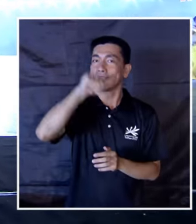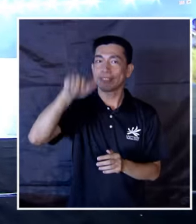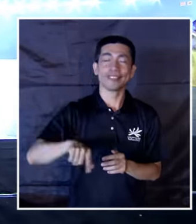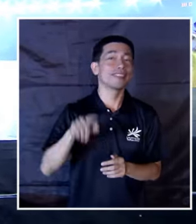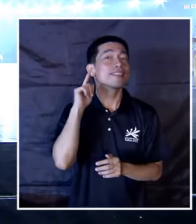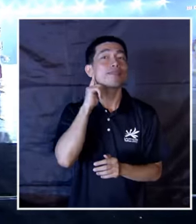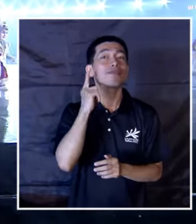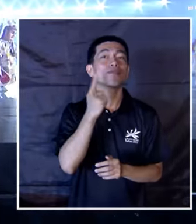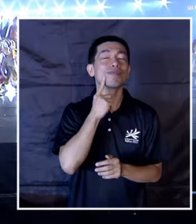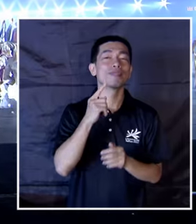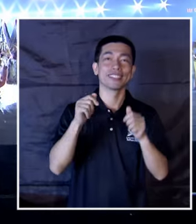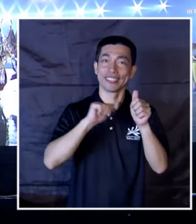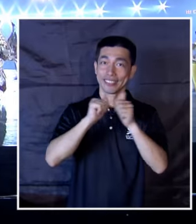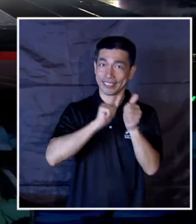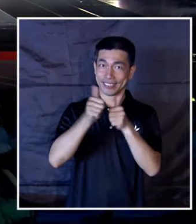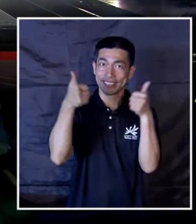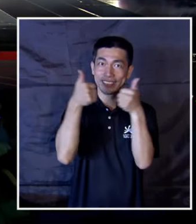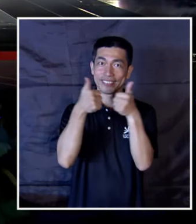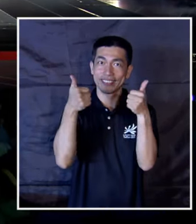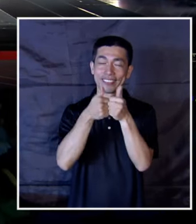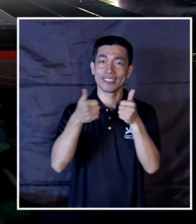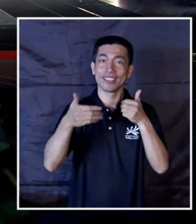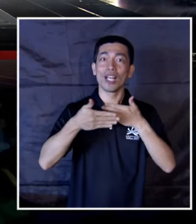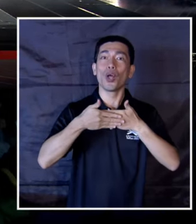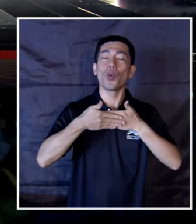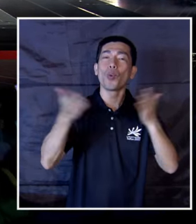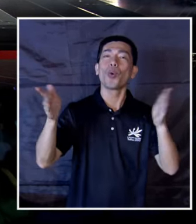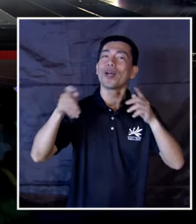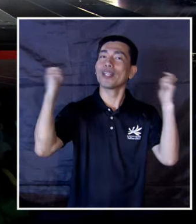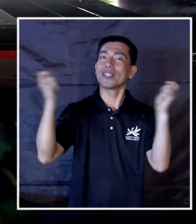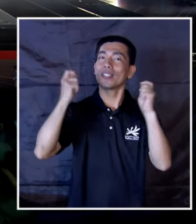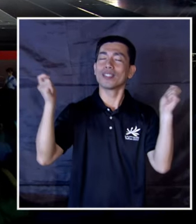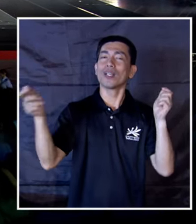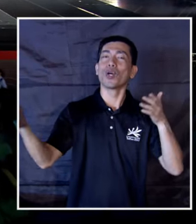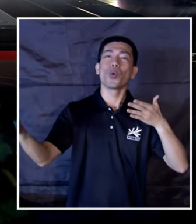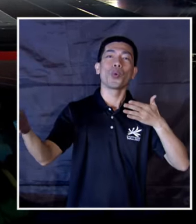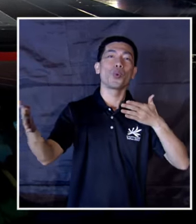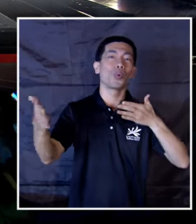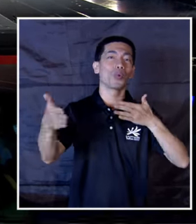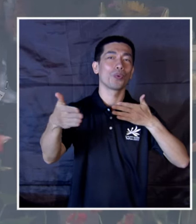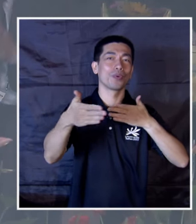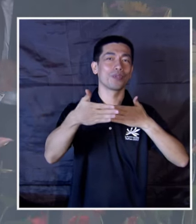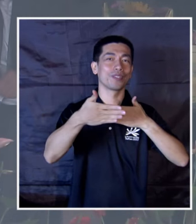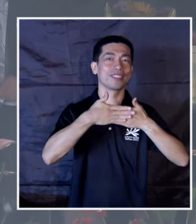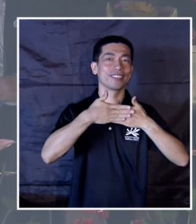到了尾声咯， 李晨、